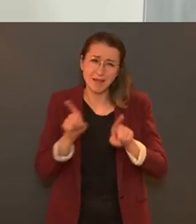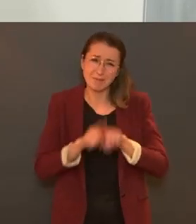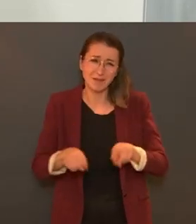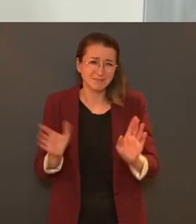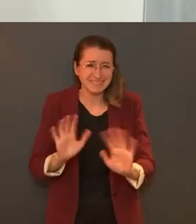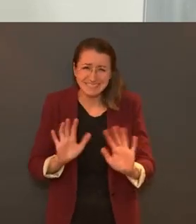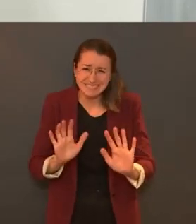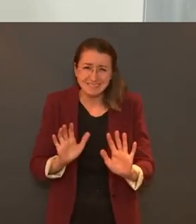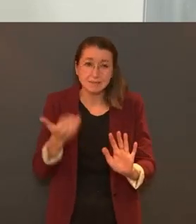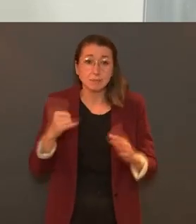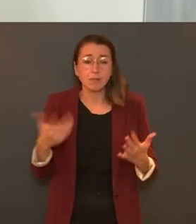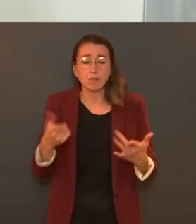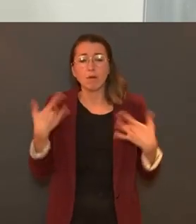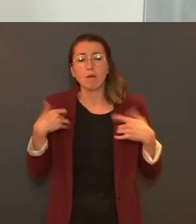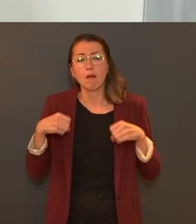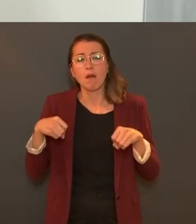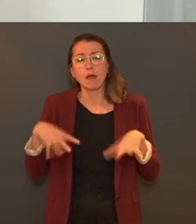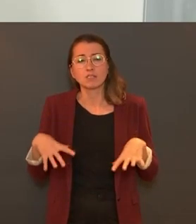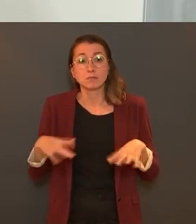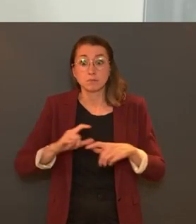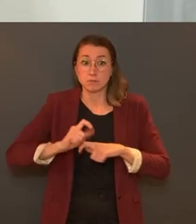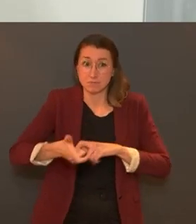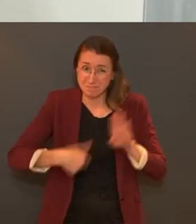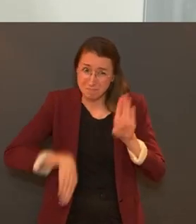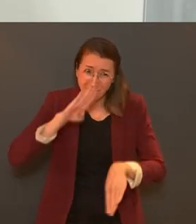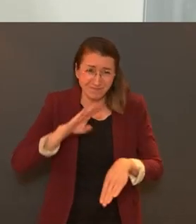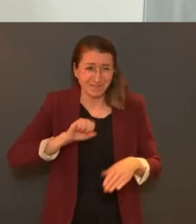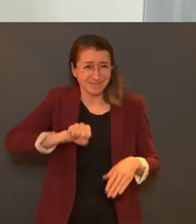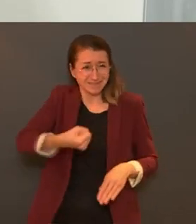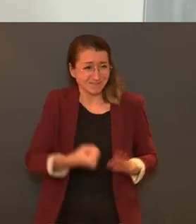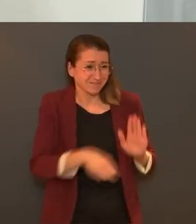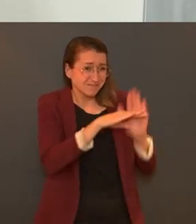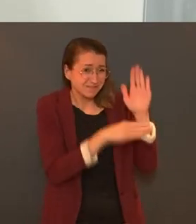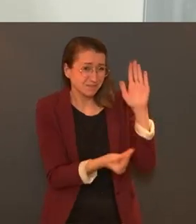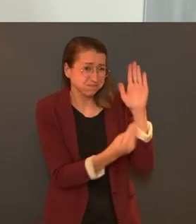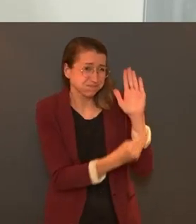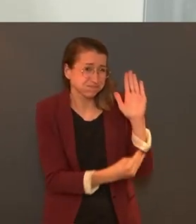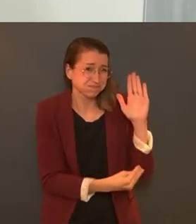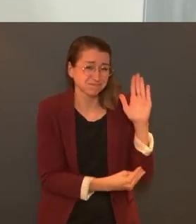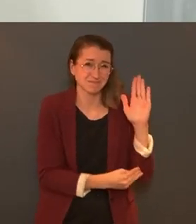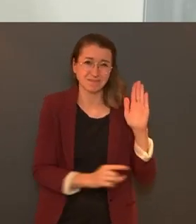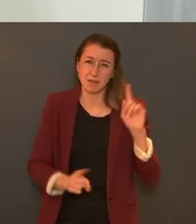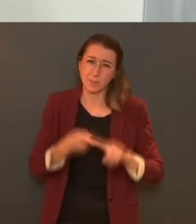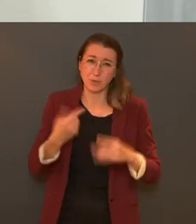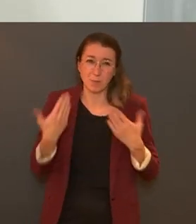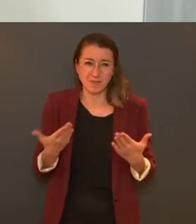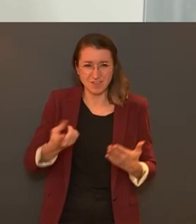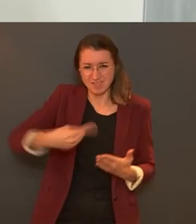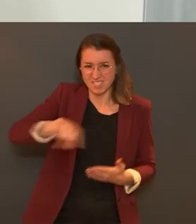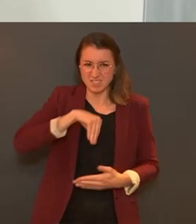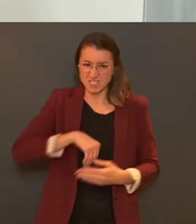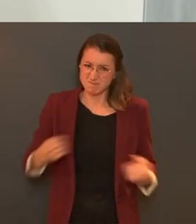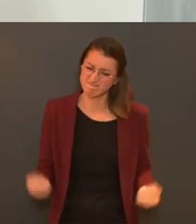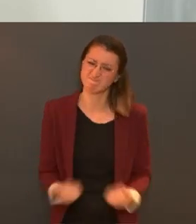faut au contraire trouver en nous tous la force de s'adapter, ne pas subir la situation, mais trouver